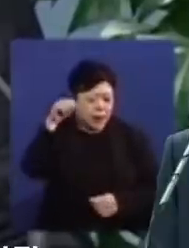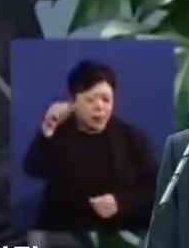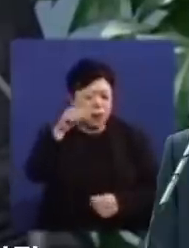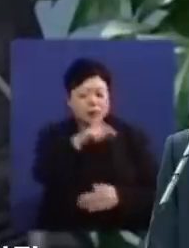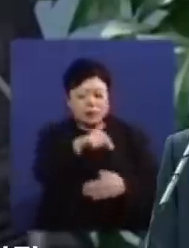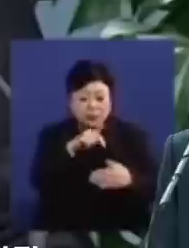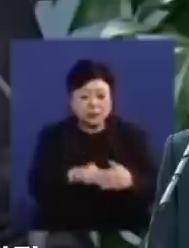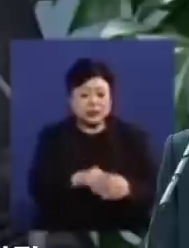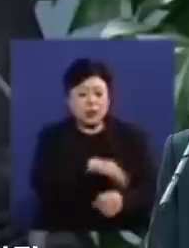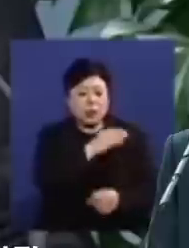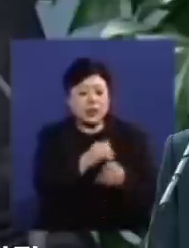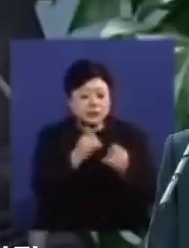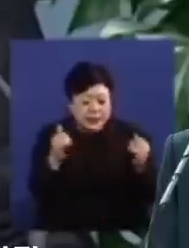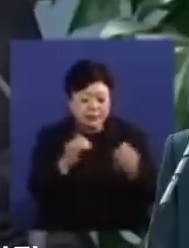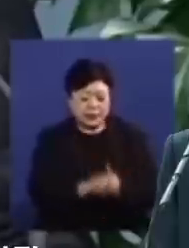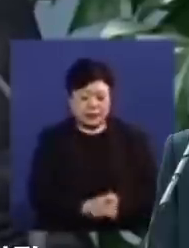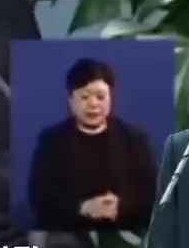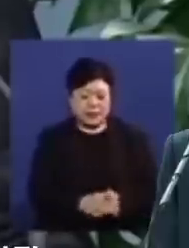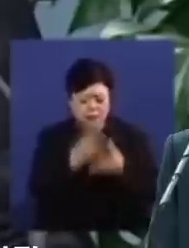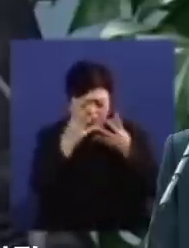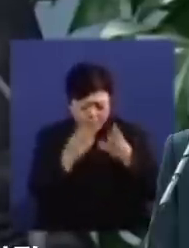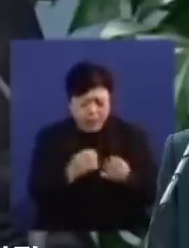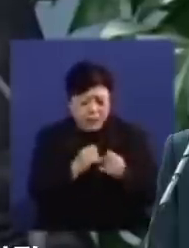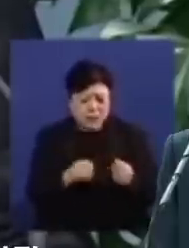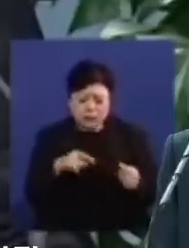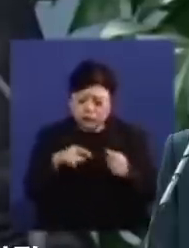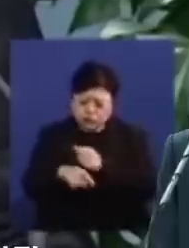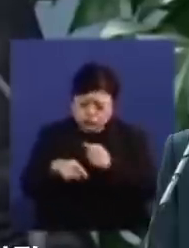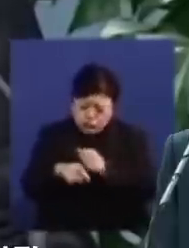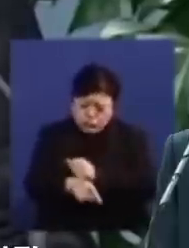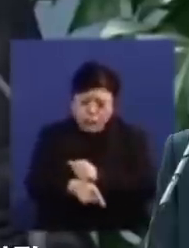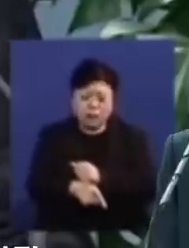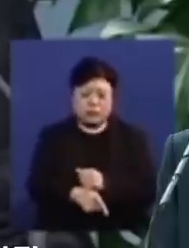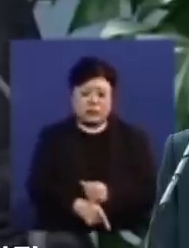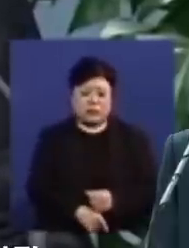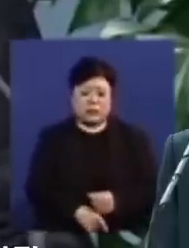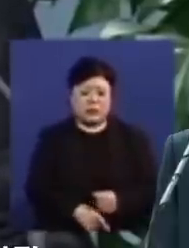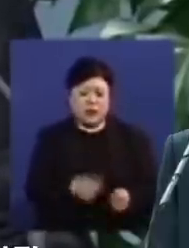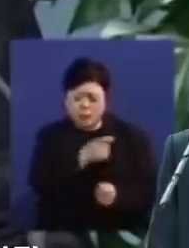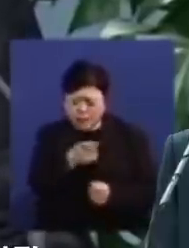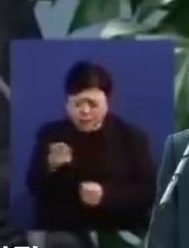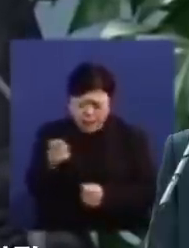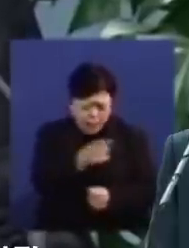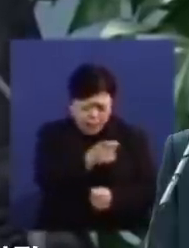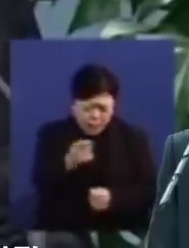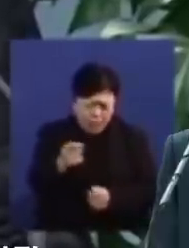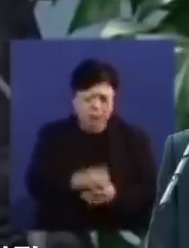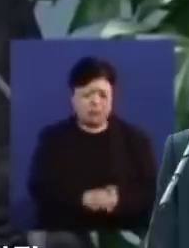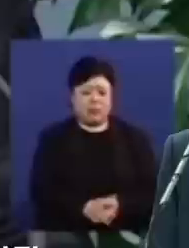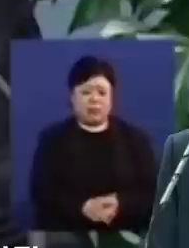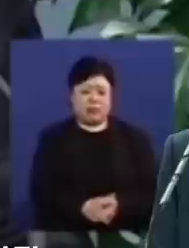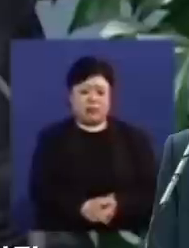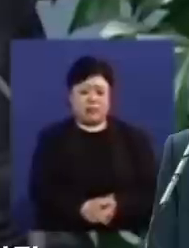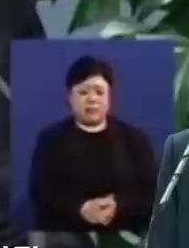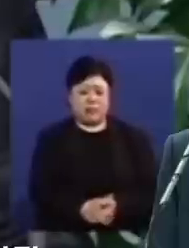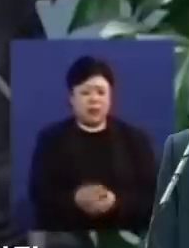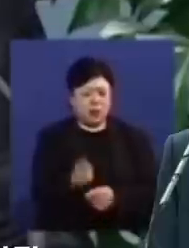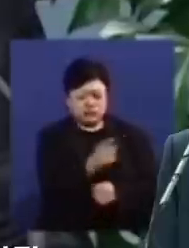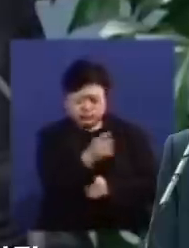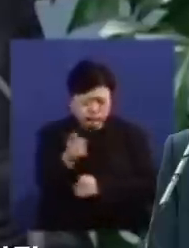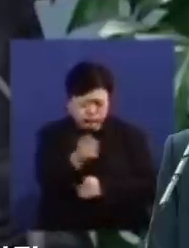가운데 권력자들이 얼마나 많은 사람을 국민을 죽이고 총을 난사하고 대포를 쏘고